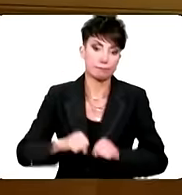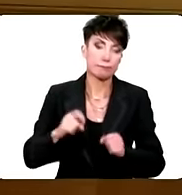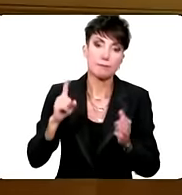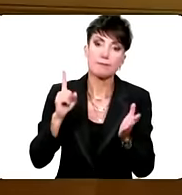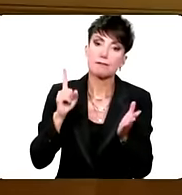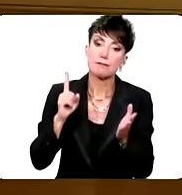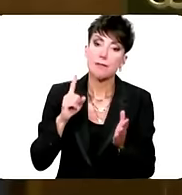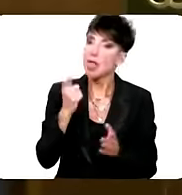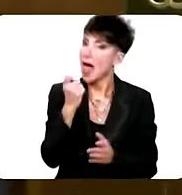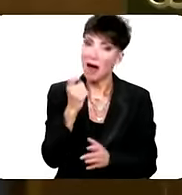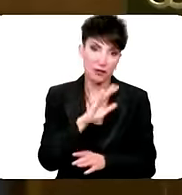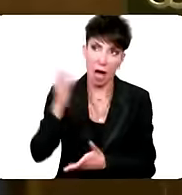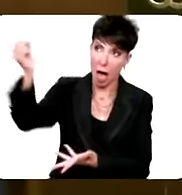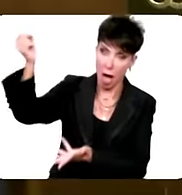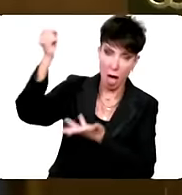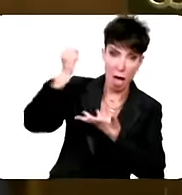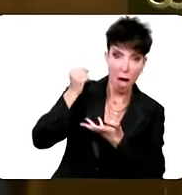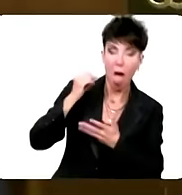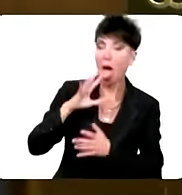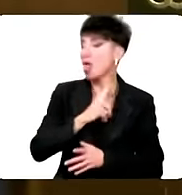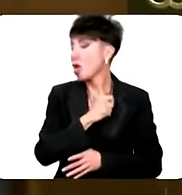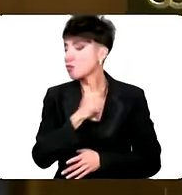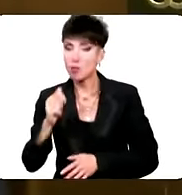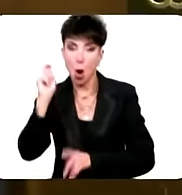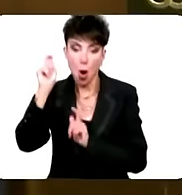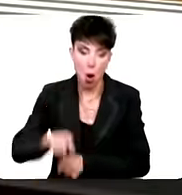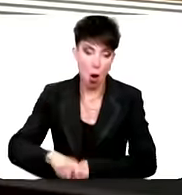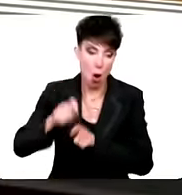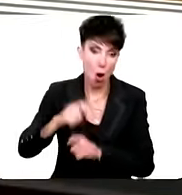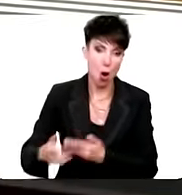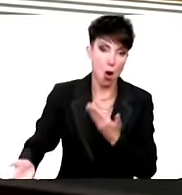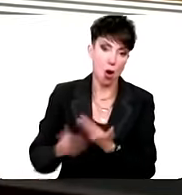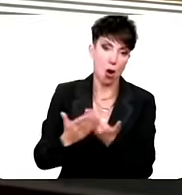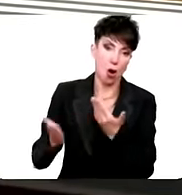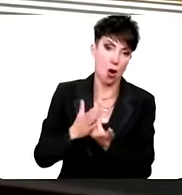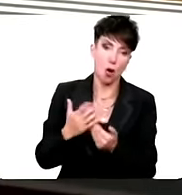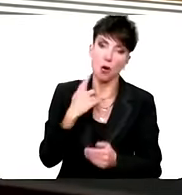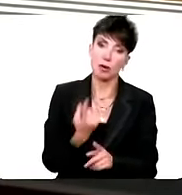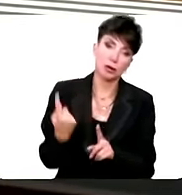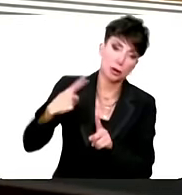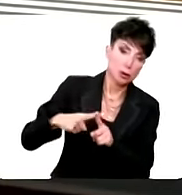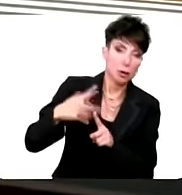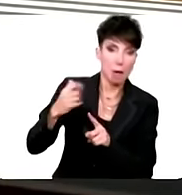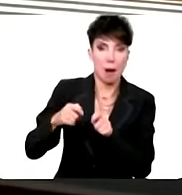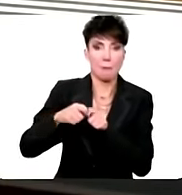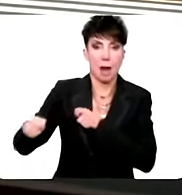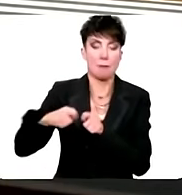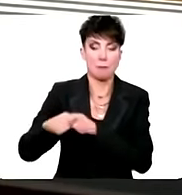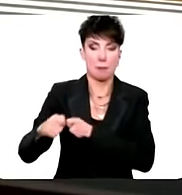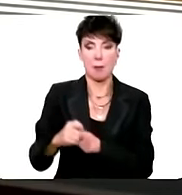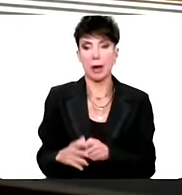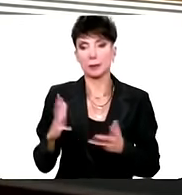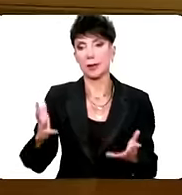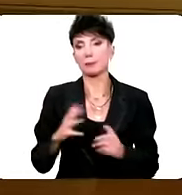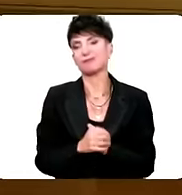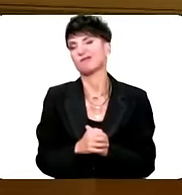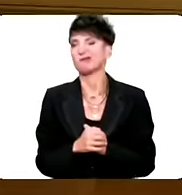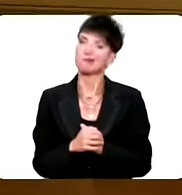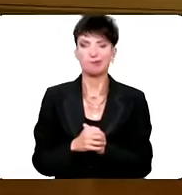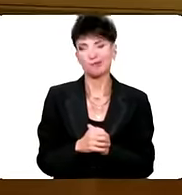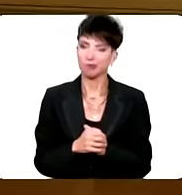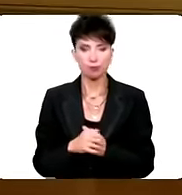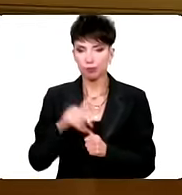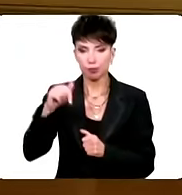λεφτά, δεν είναι μόνο τα έργα. Αλήθεια είναι αυτό. Εκ του αποτελέσματος της αποχής, θεωρείτε ότι ήταν λάθος που δεν έγιναν οι αυτοδιοικητικές εκλογές μαζί με τις ευρωεκλογές? Αυτό είναι μια